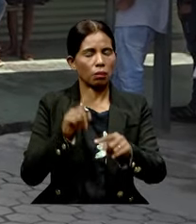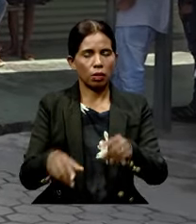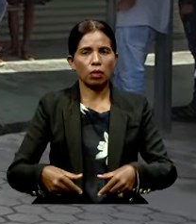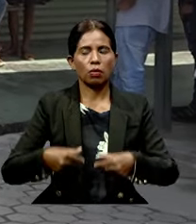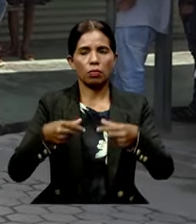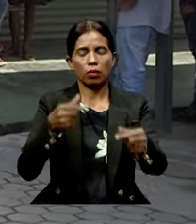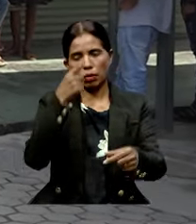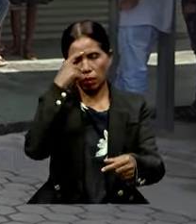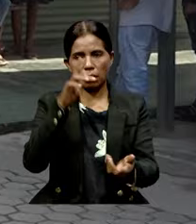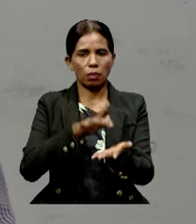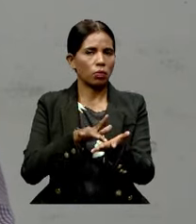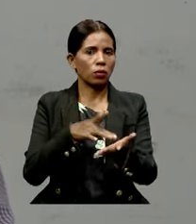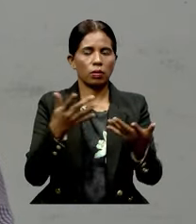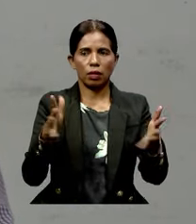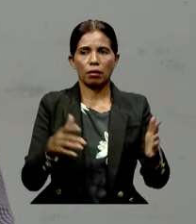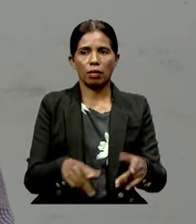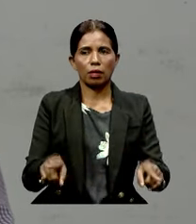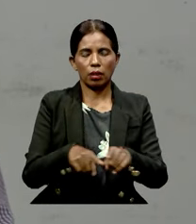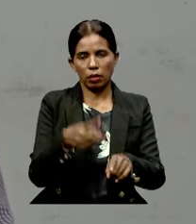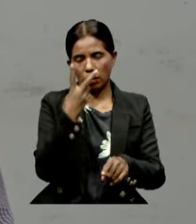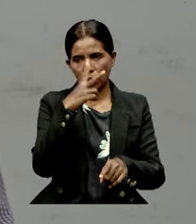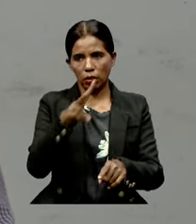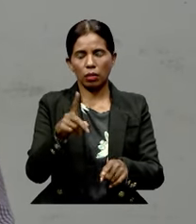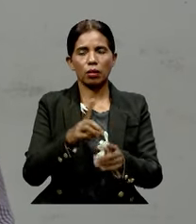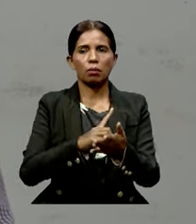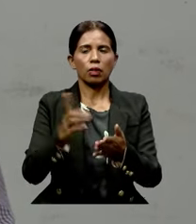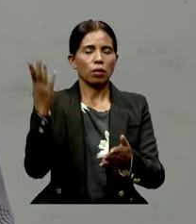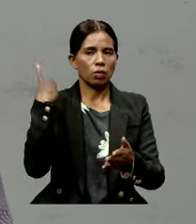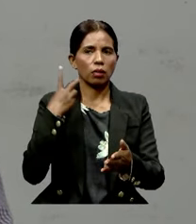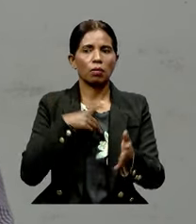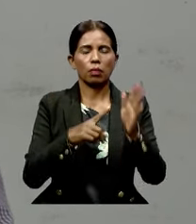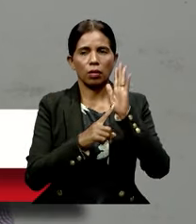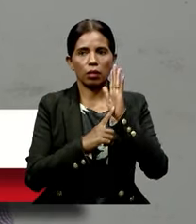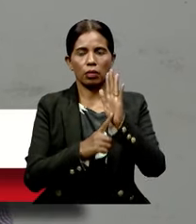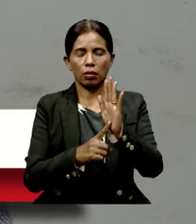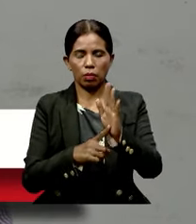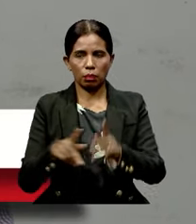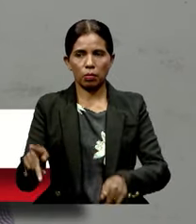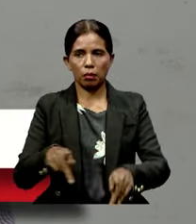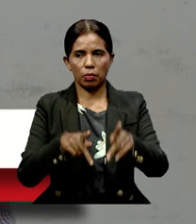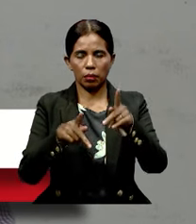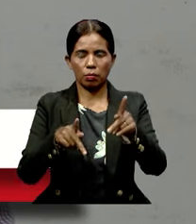estoca em Muruk laíha. Ane saya itu wajar hari kata ya semana kotu kami halo aviju ya bapak publiku ya